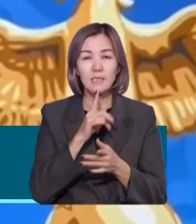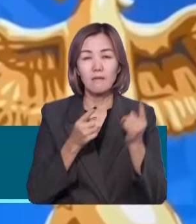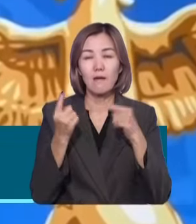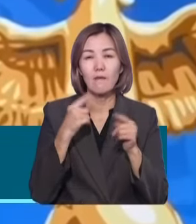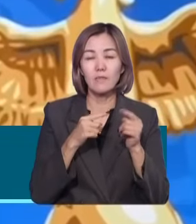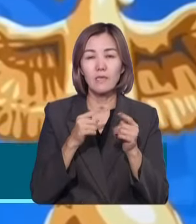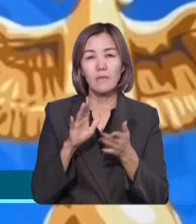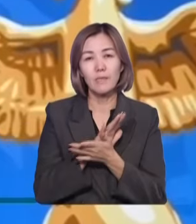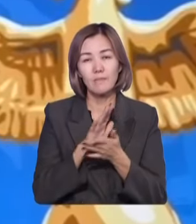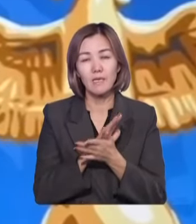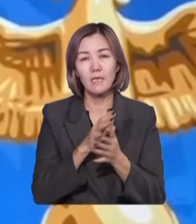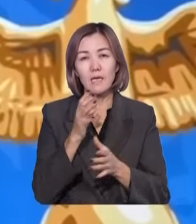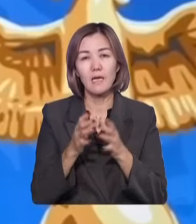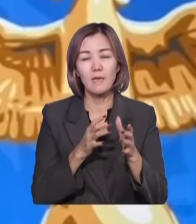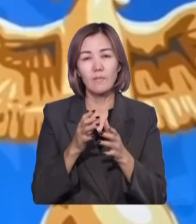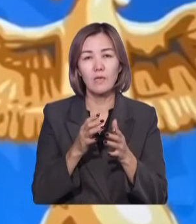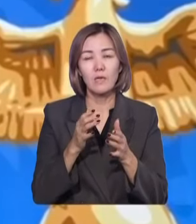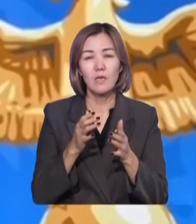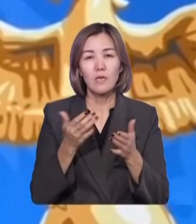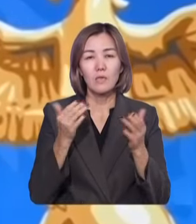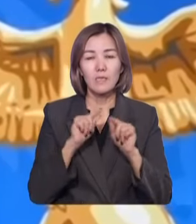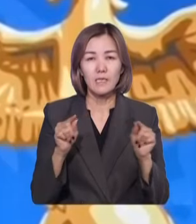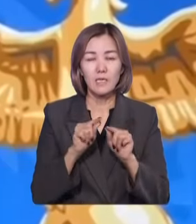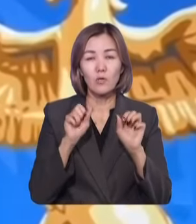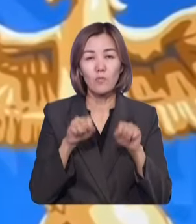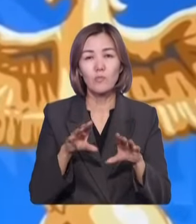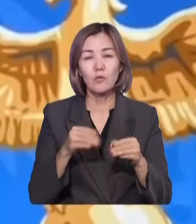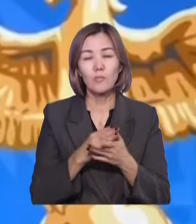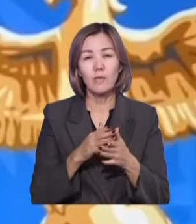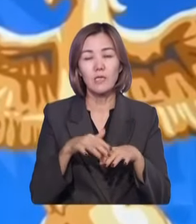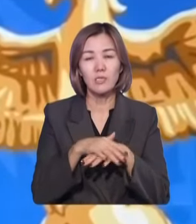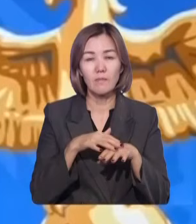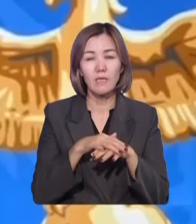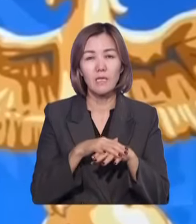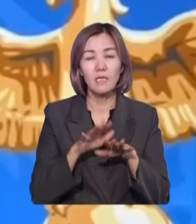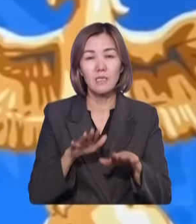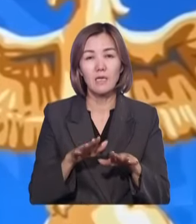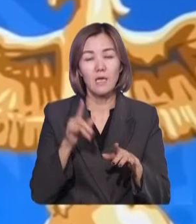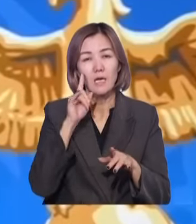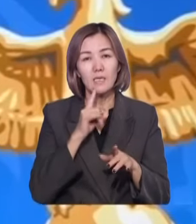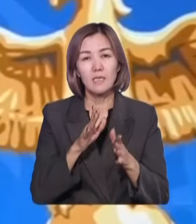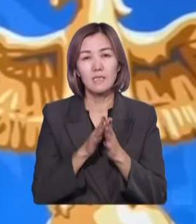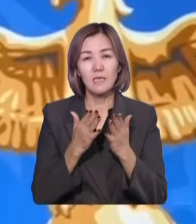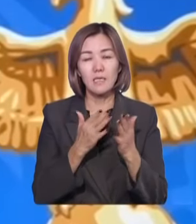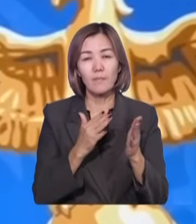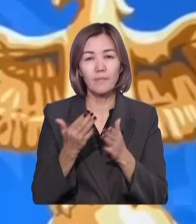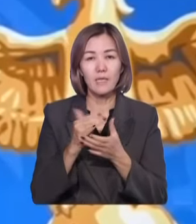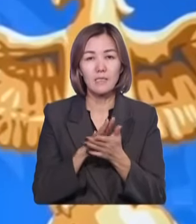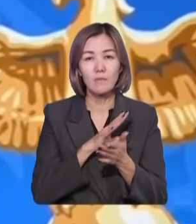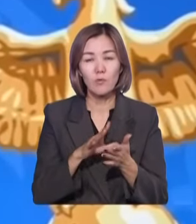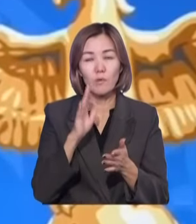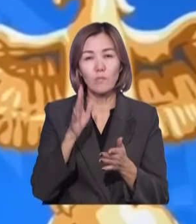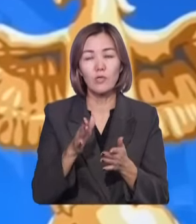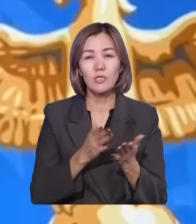авторлар мен баспагерлерді әлемдік деңгейде көрсетуге мүмкіндік береді. Жәрменке аясында тек отандық басылымдарды таныстырып қана қоймай,